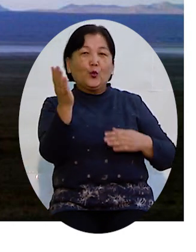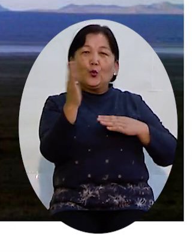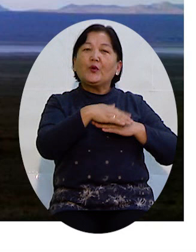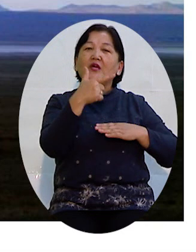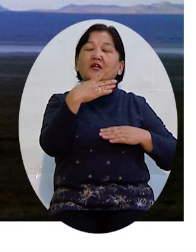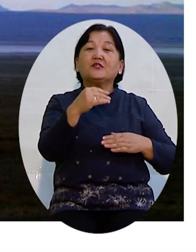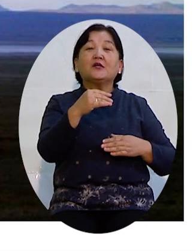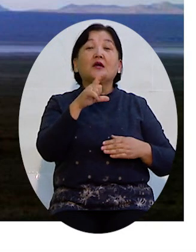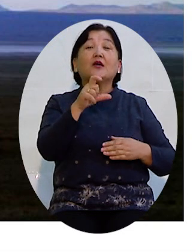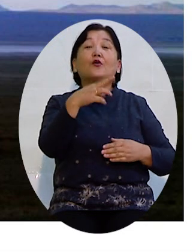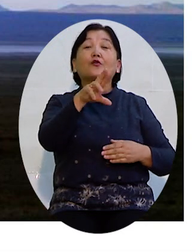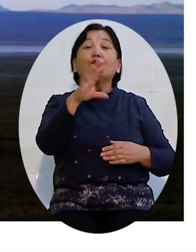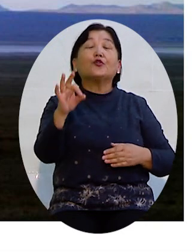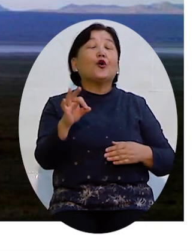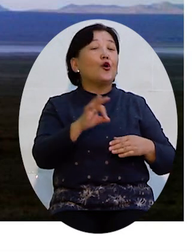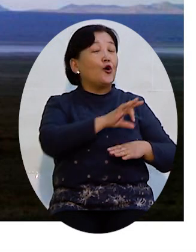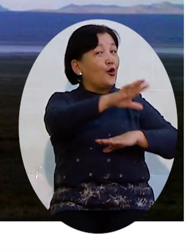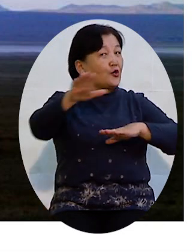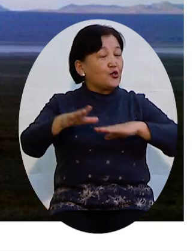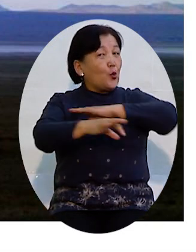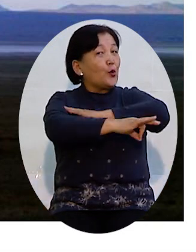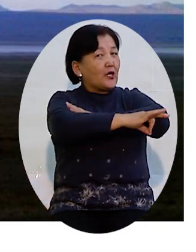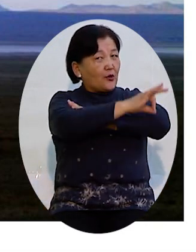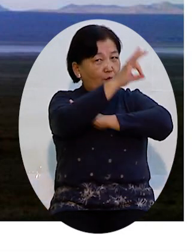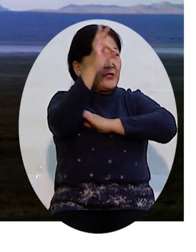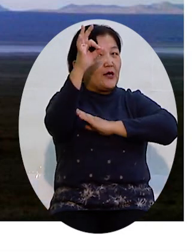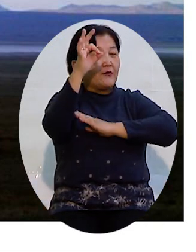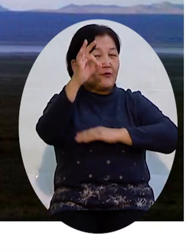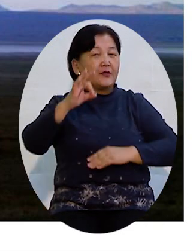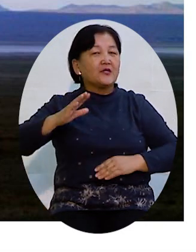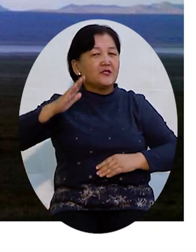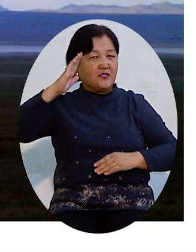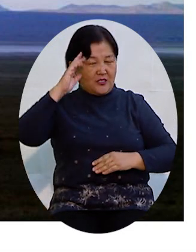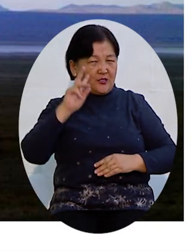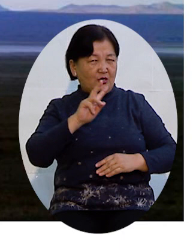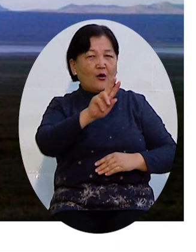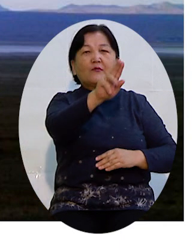дон хэлээд ургахын улаан арнаар унсан байна шүү дээ хүүхдүүд ээ.